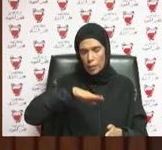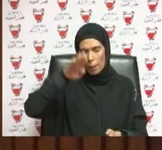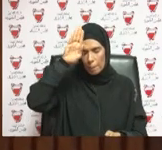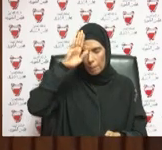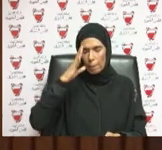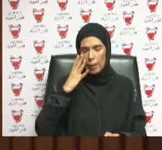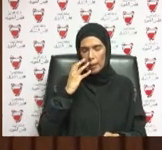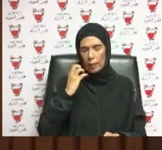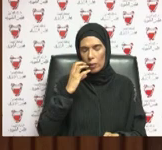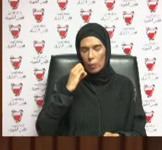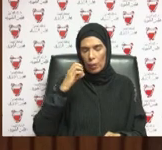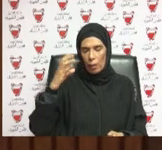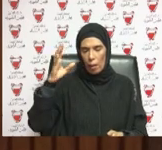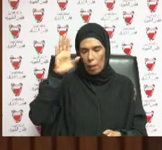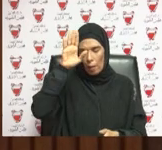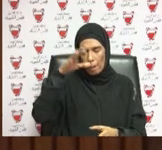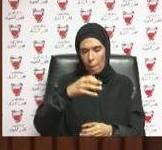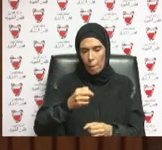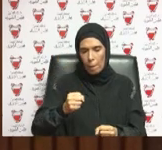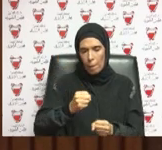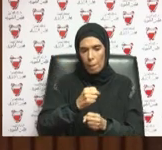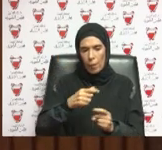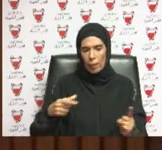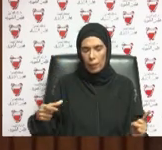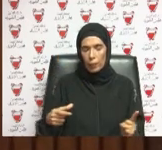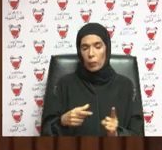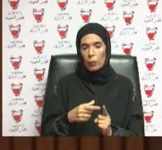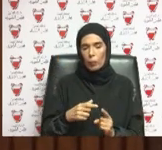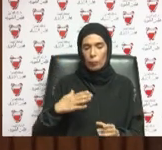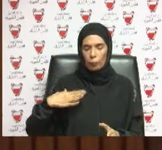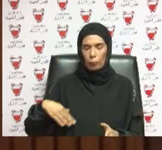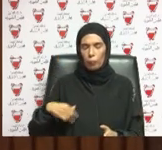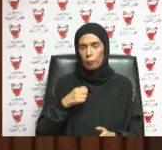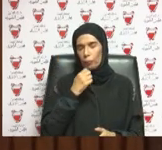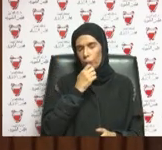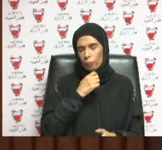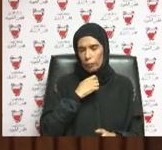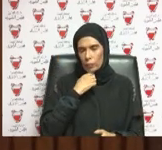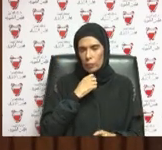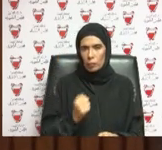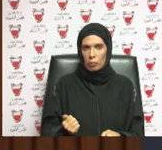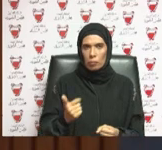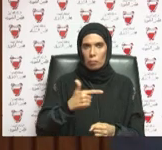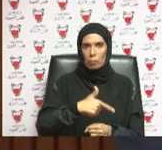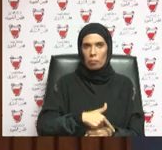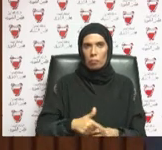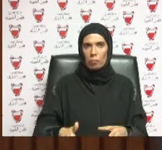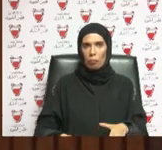آل خليفة عاهل البلاد المفدى حفظه الله ورعاه، وإلى صاحب السمو الملكي الأمير سلمان بن حمد آل